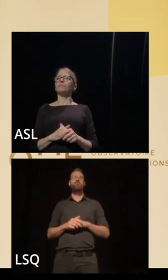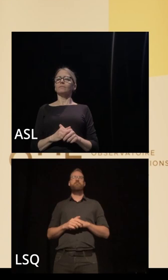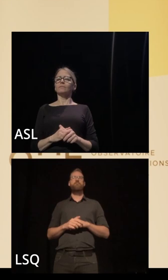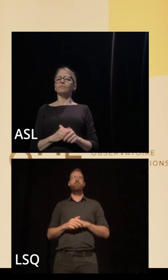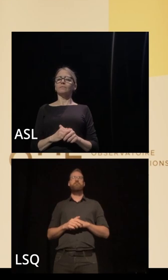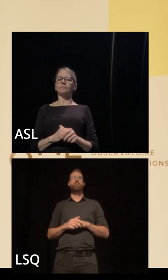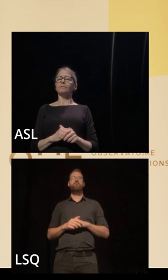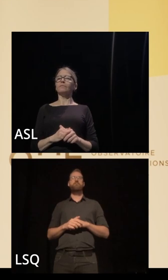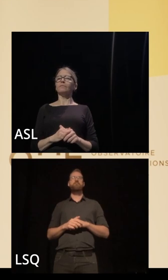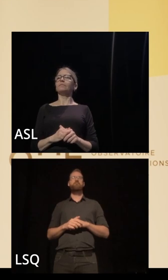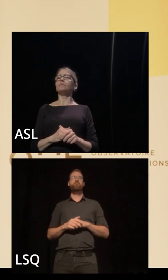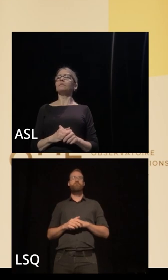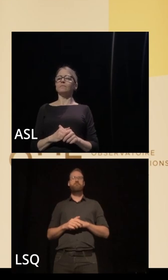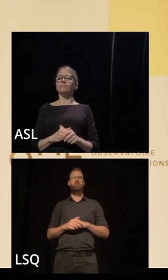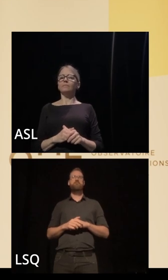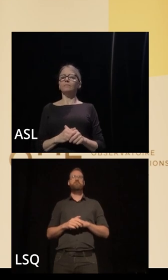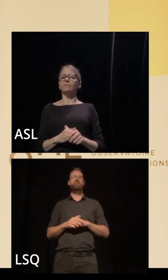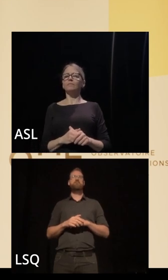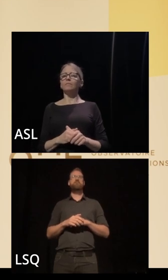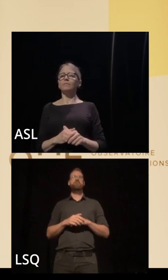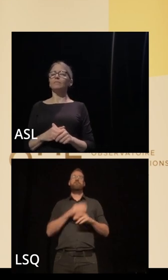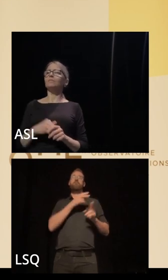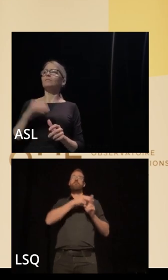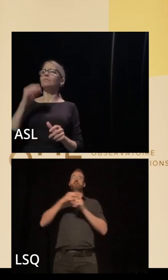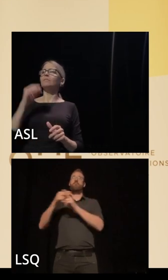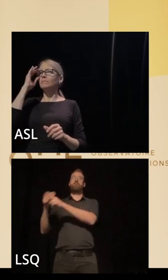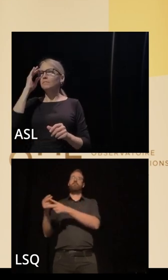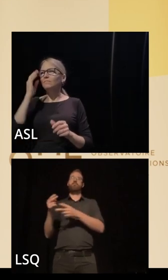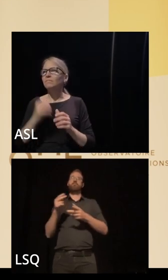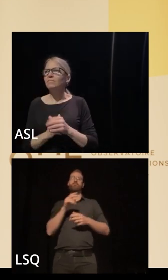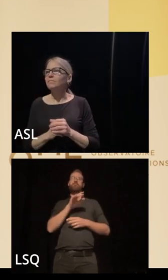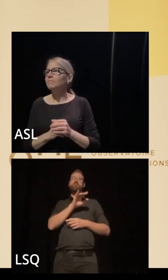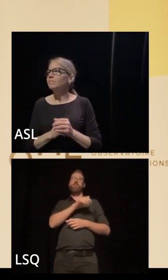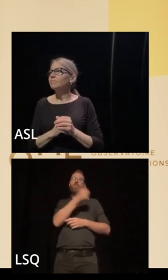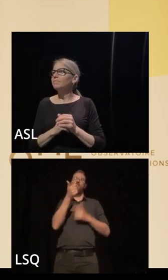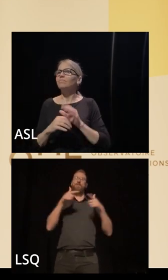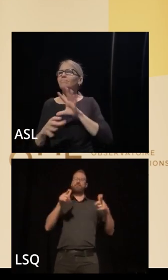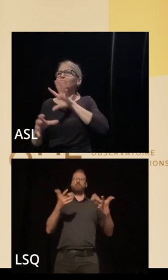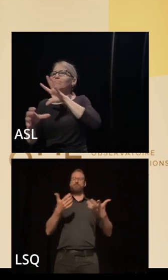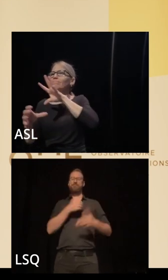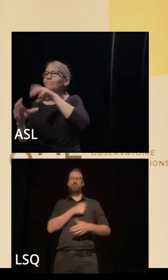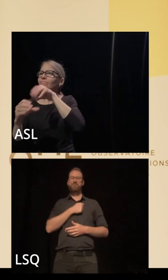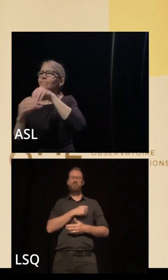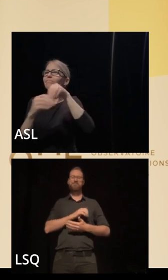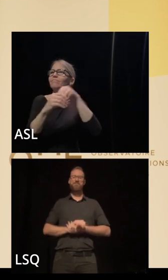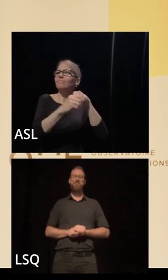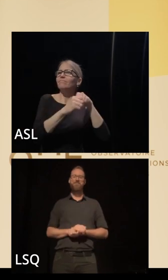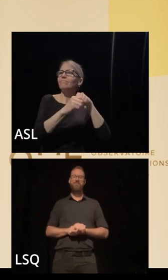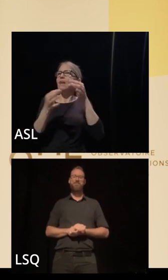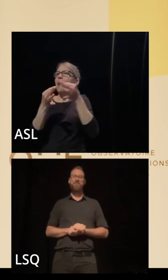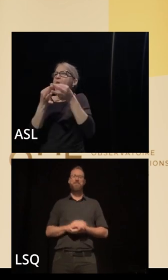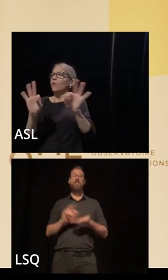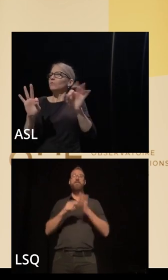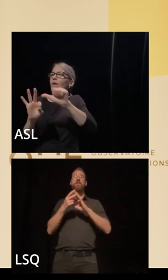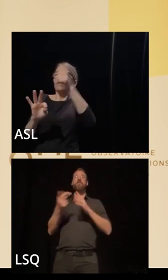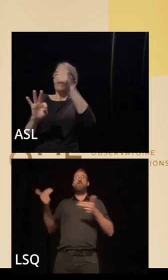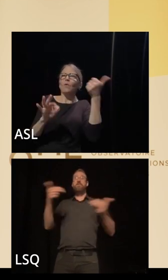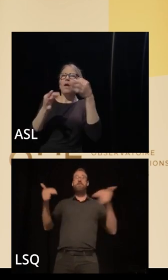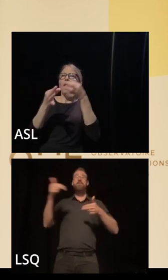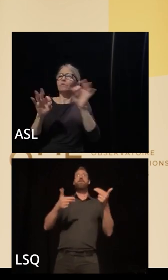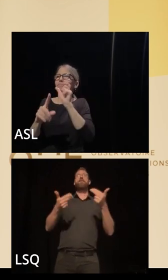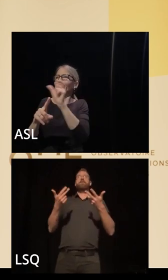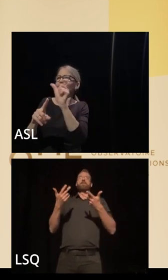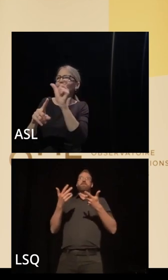partie de Trans-Europe Hall, un réseau européen d'initiatives culturelles propulsé par des groupes de citoyens, citoyennes et des artistes qui relient plus de